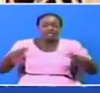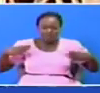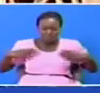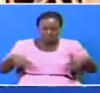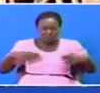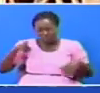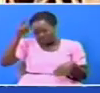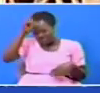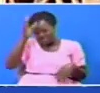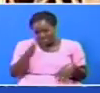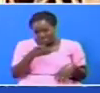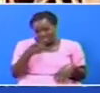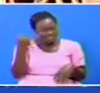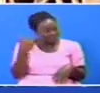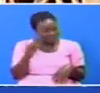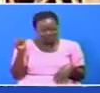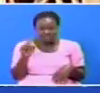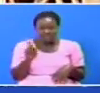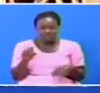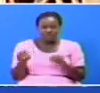hawawezi kuondoka.